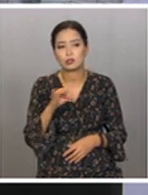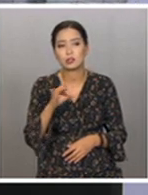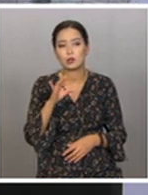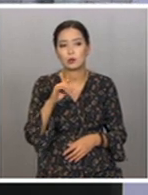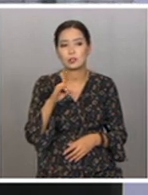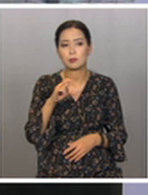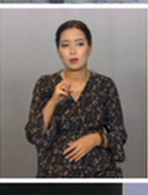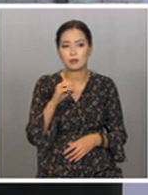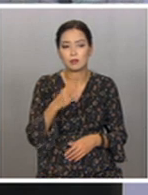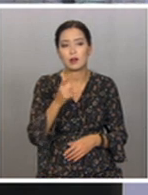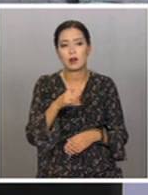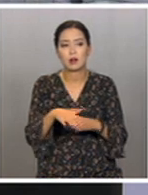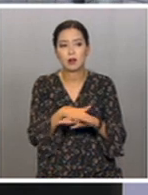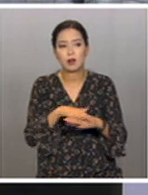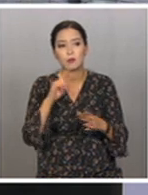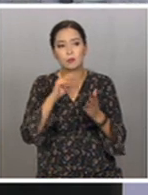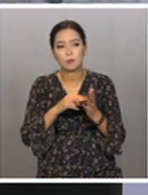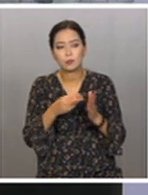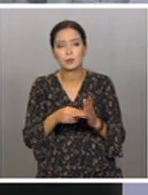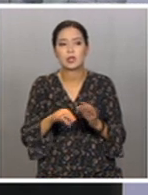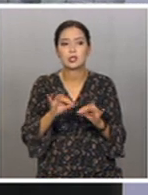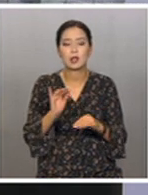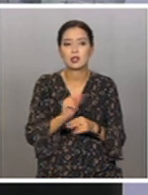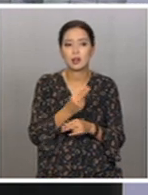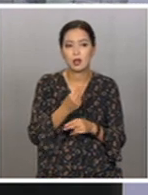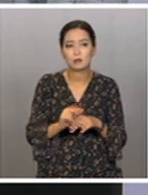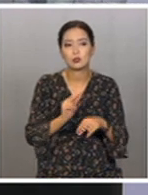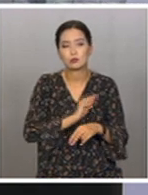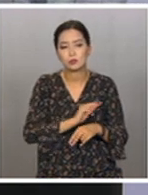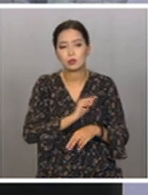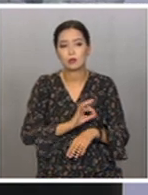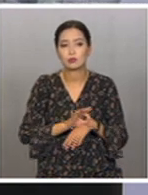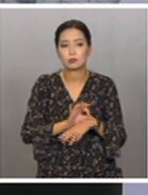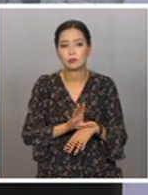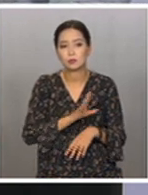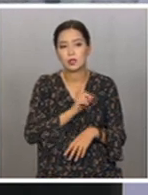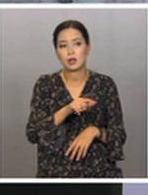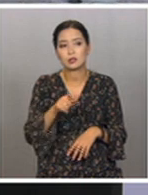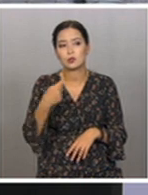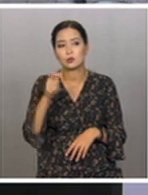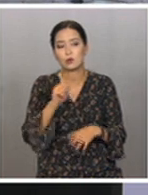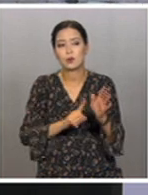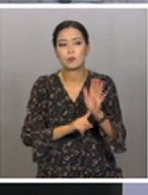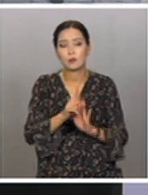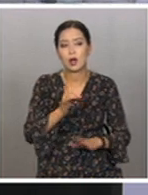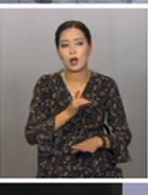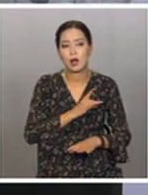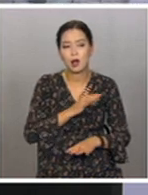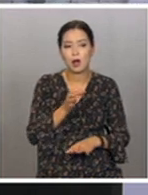халық арасында ұйымдастыру мен тәрбие жұмыстарын жүргізді. Азамат соғысы барысында Ақмола,